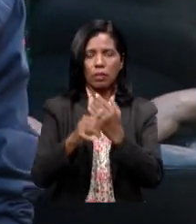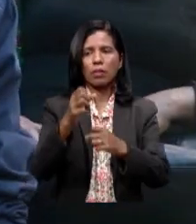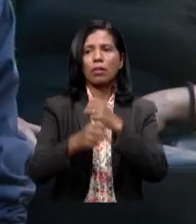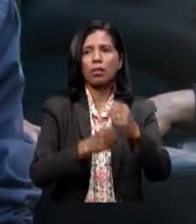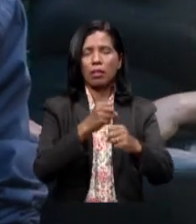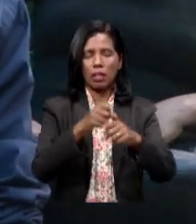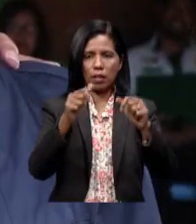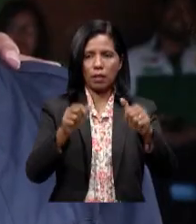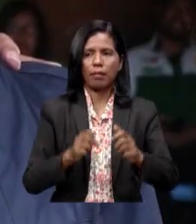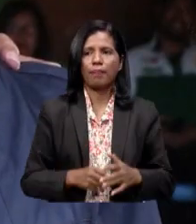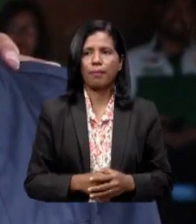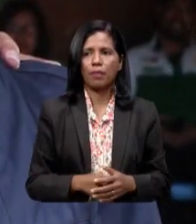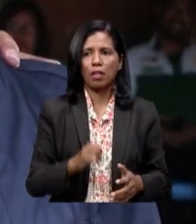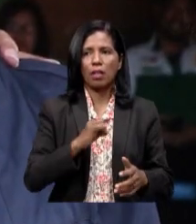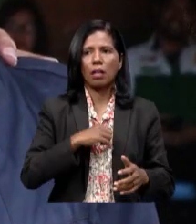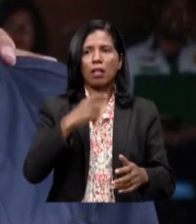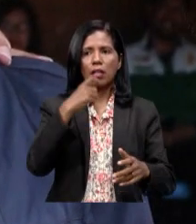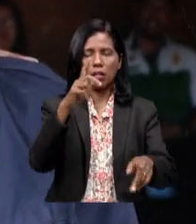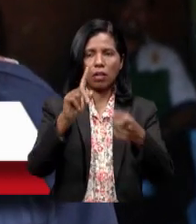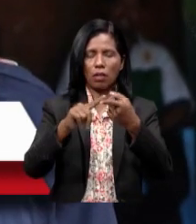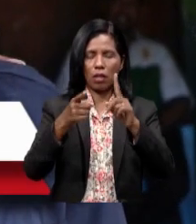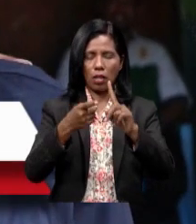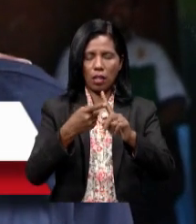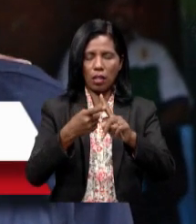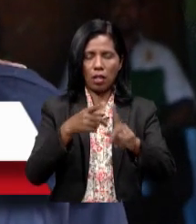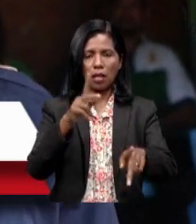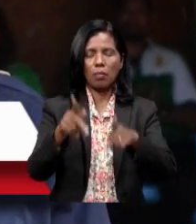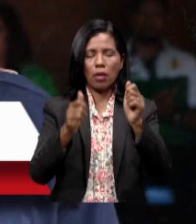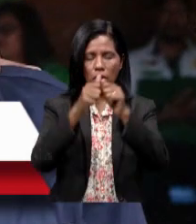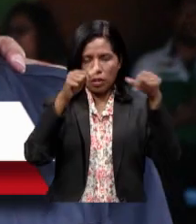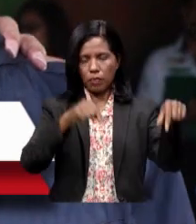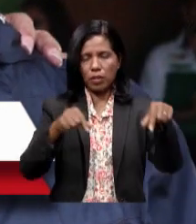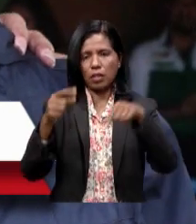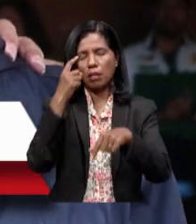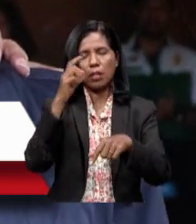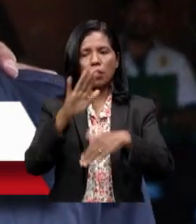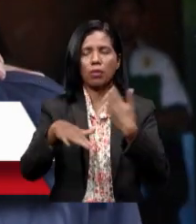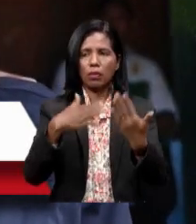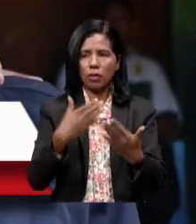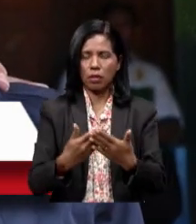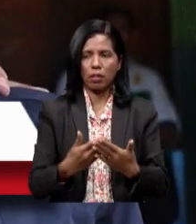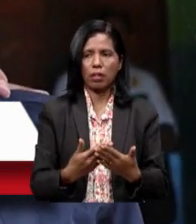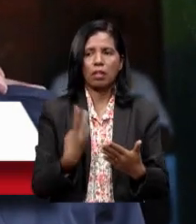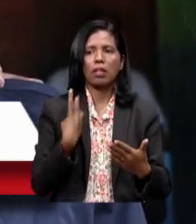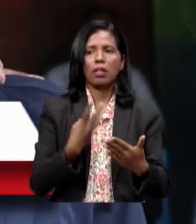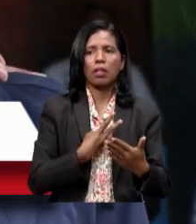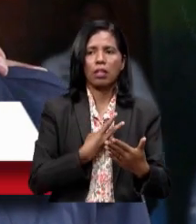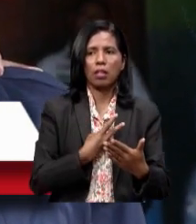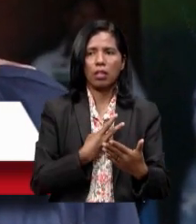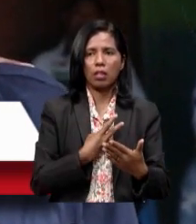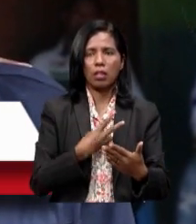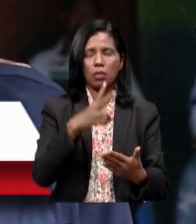Hawa pelu ba malu difusen di Timor Lor Satoma kita hot-hotu